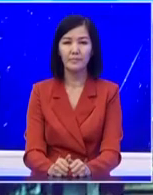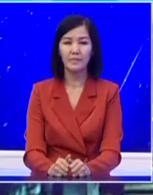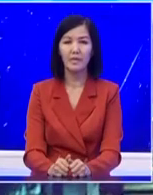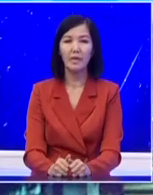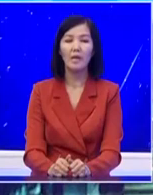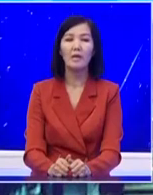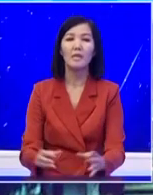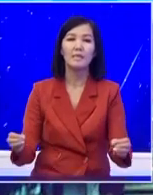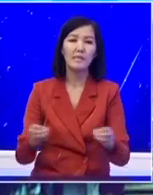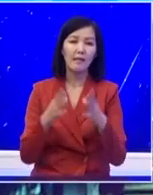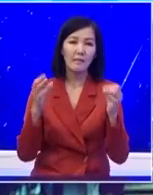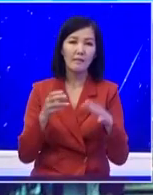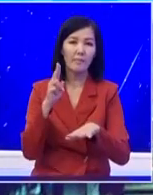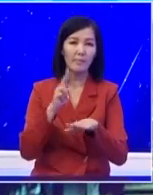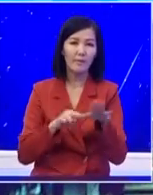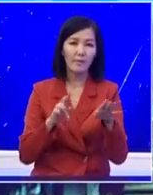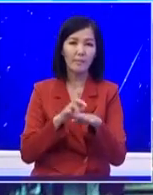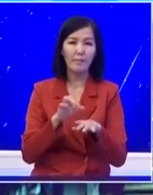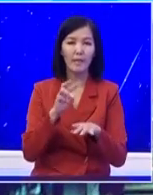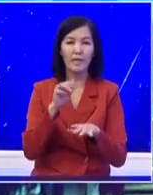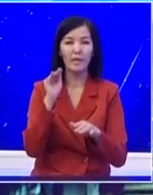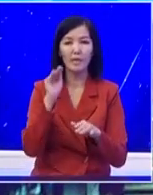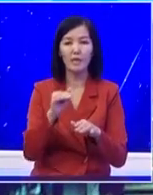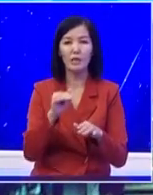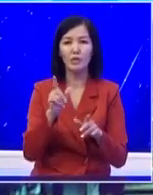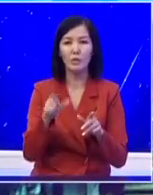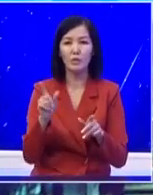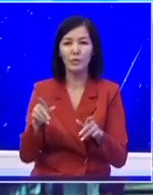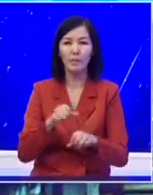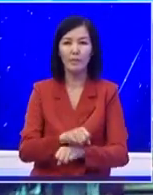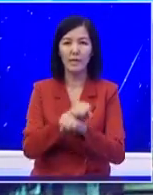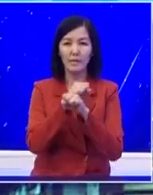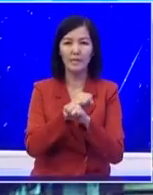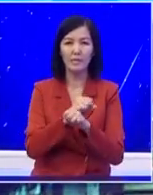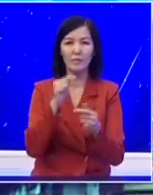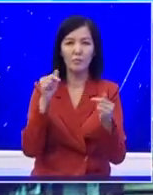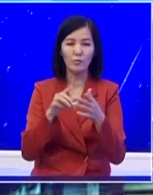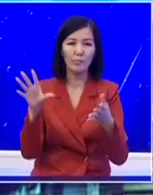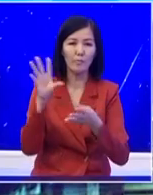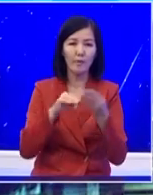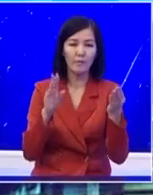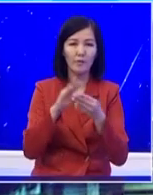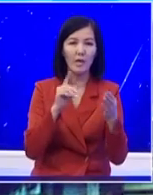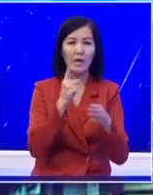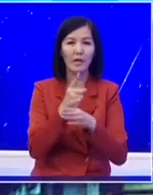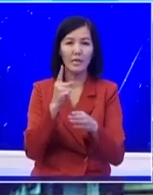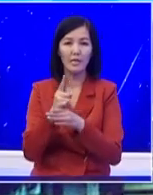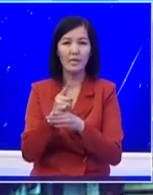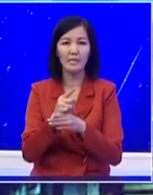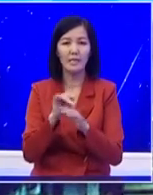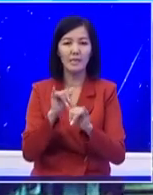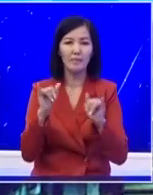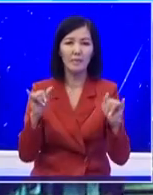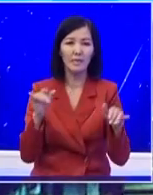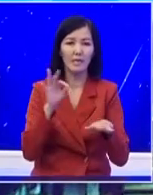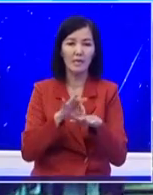Беспорядки и столкновения с полицией в Белграде. Тысячи людей вышли на акцию протеста, узнав о повторном введении ограничительных мер из-за